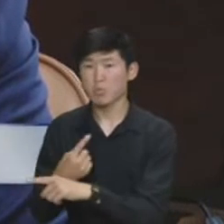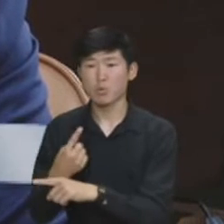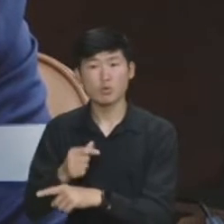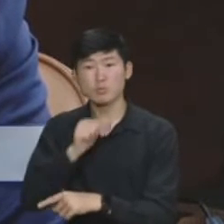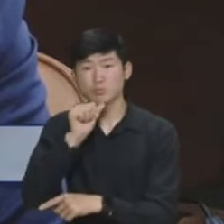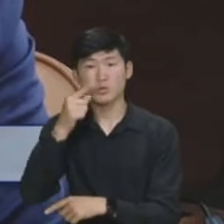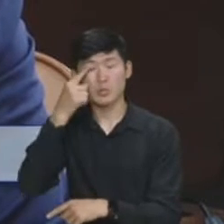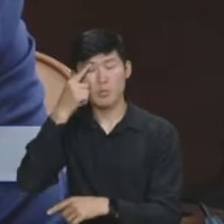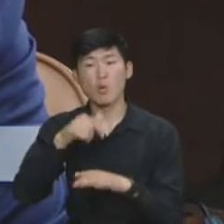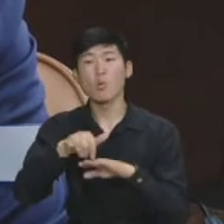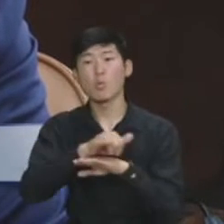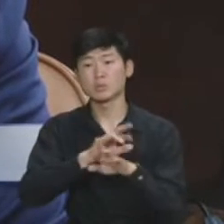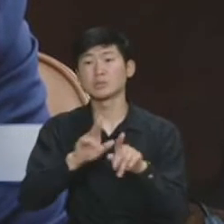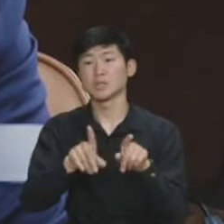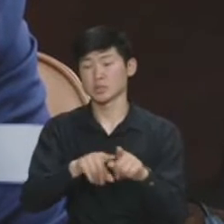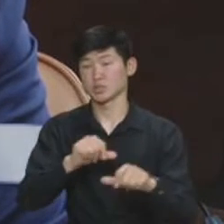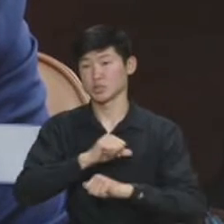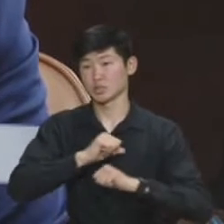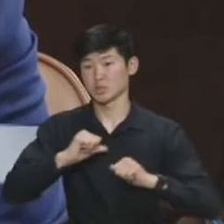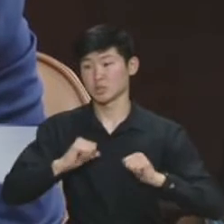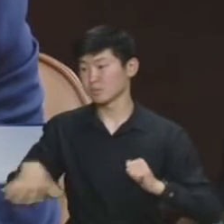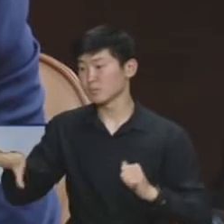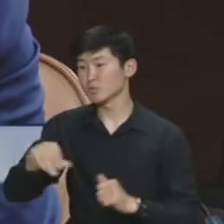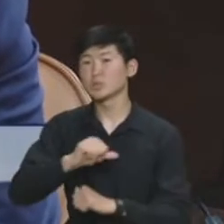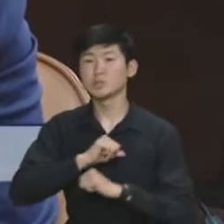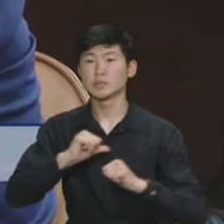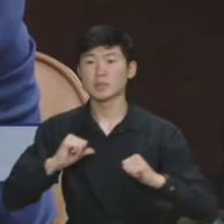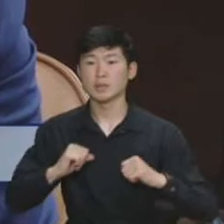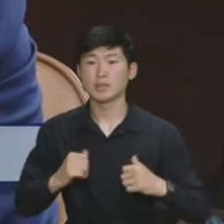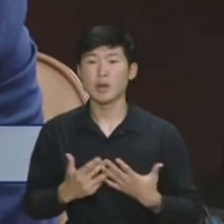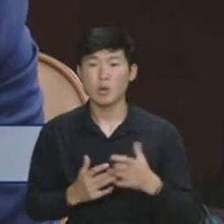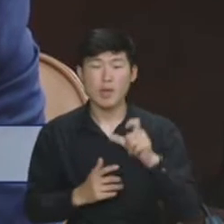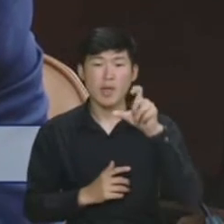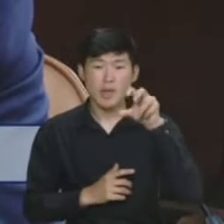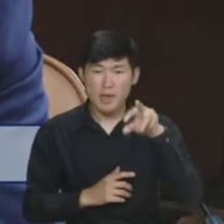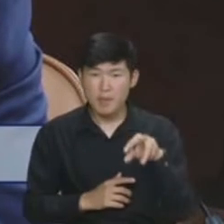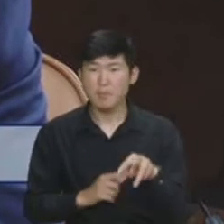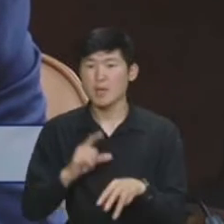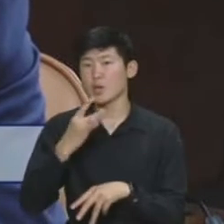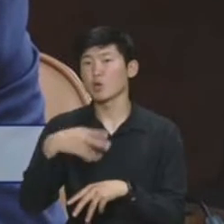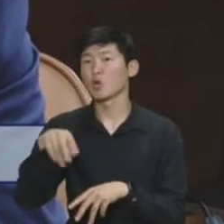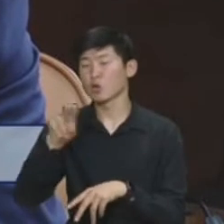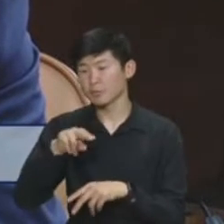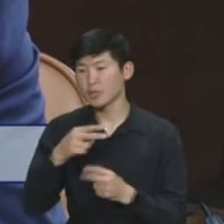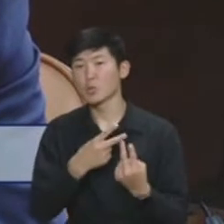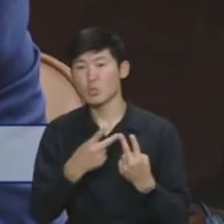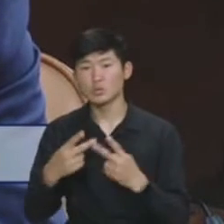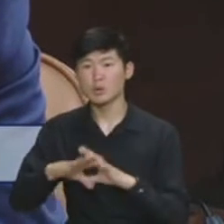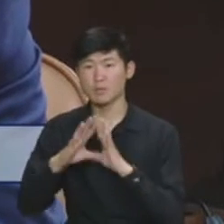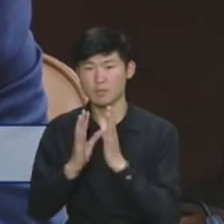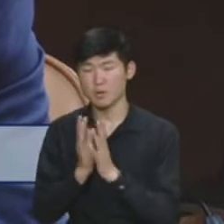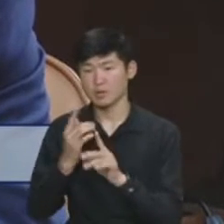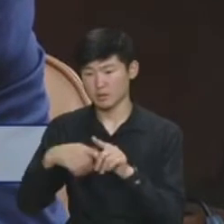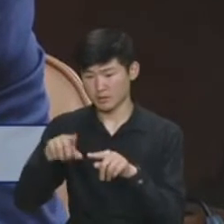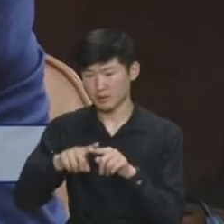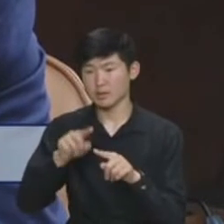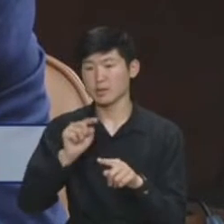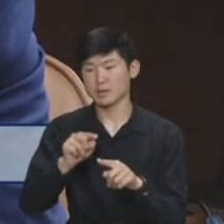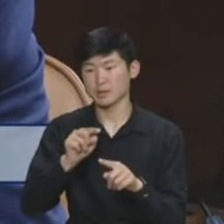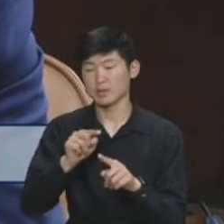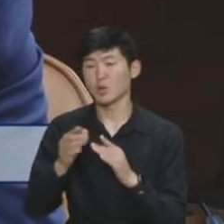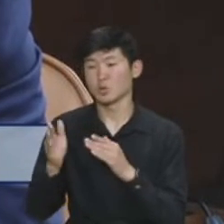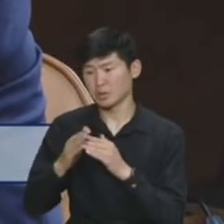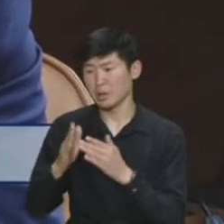биш. Монгол улсын адилхан иргэд. Тийм болохоор энэ иргэд имээ эрүүл мэндийн үйлчлэгээ мөн одоо тэр